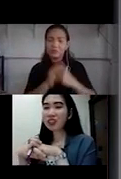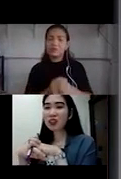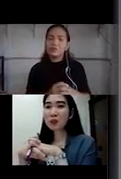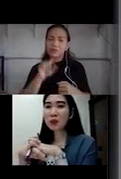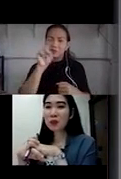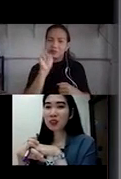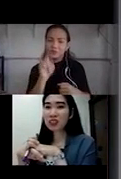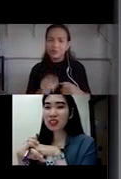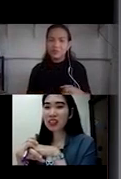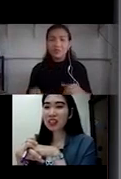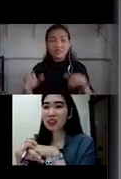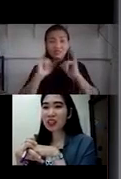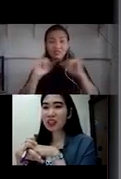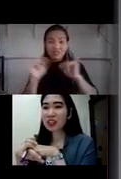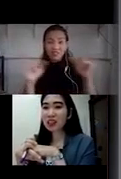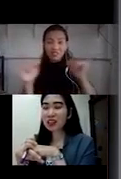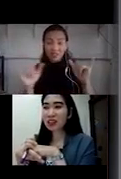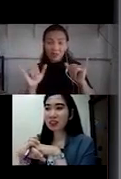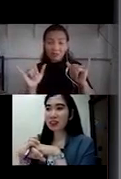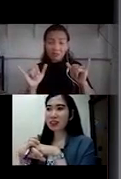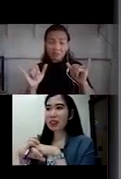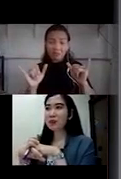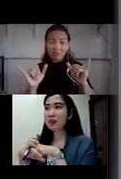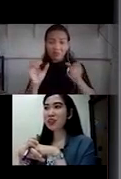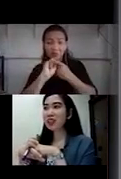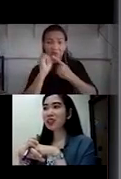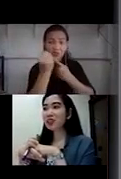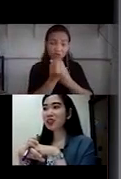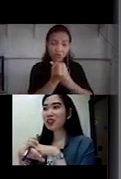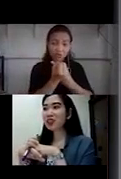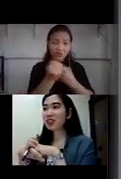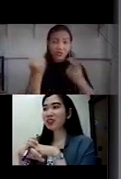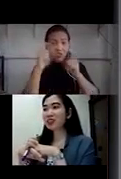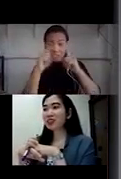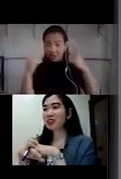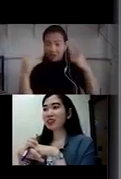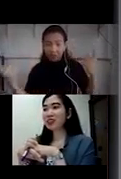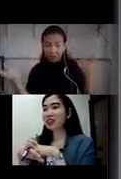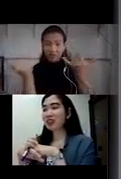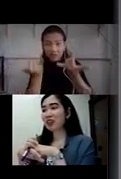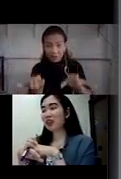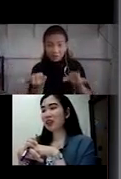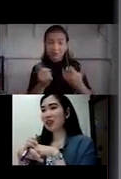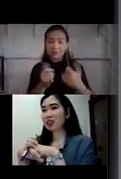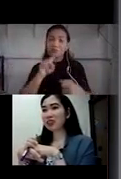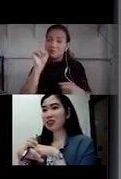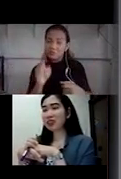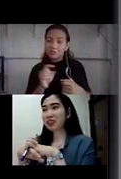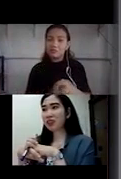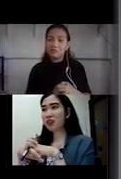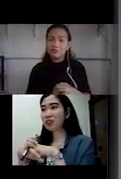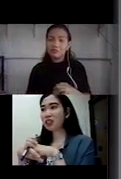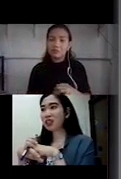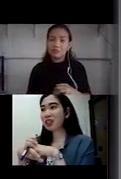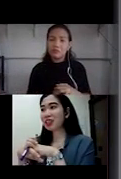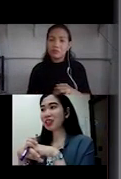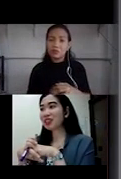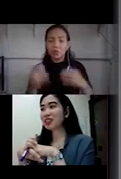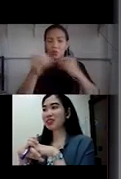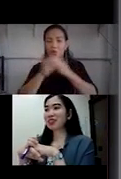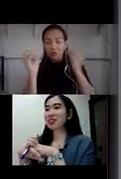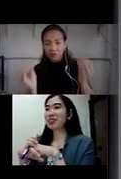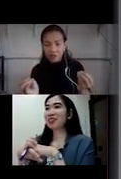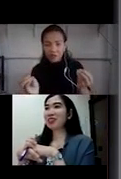Ganito rin po ba yung senaryo sa library ngayon? Sa office